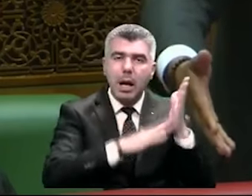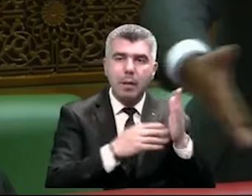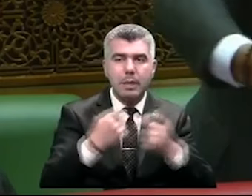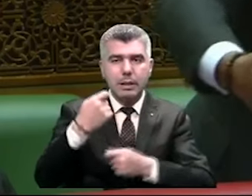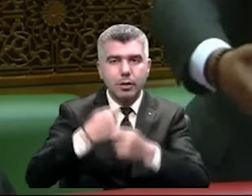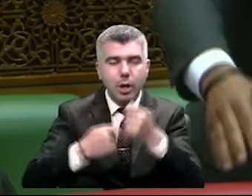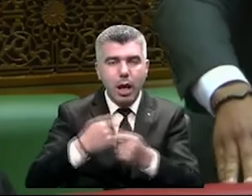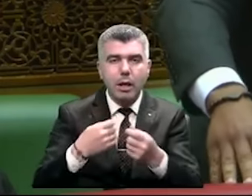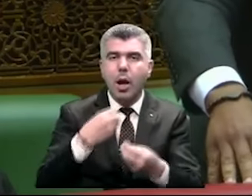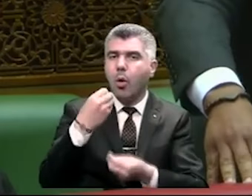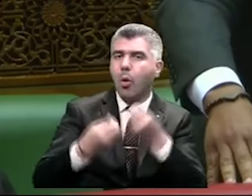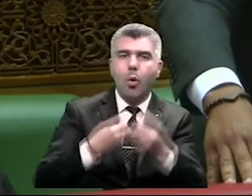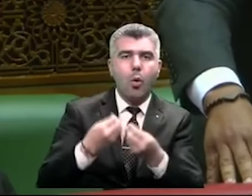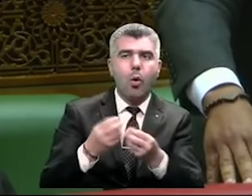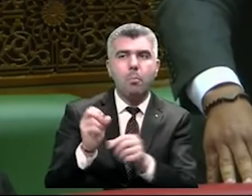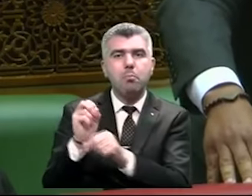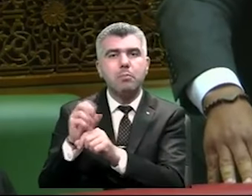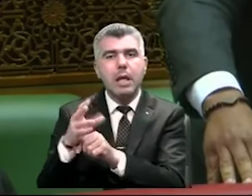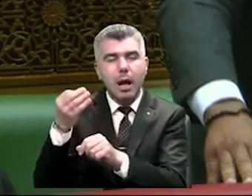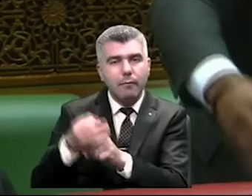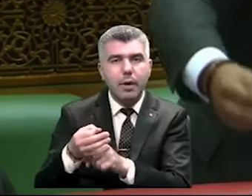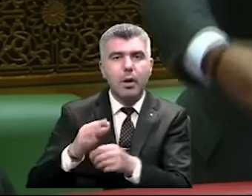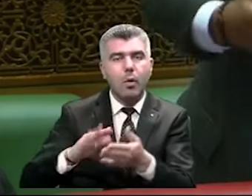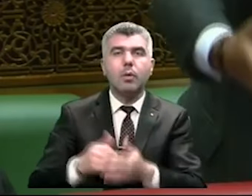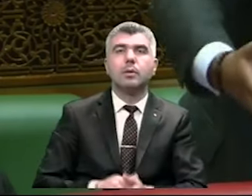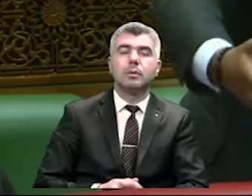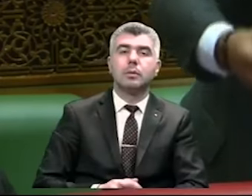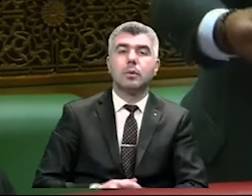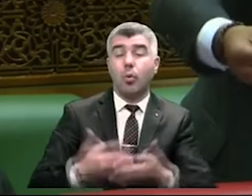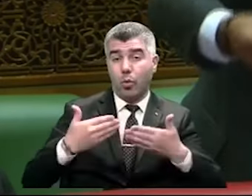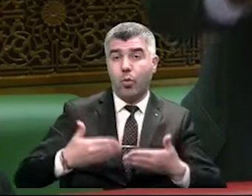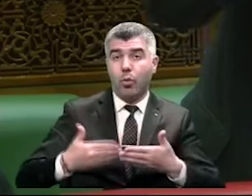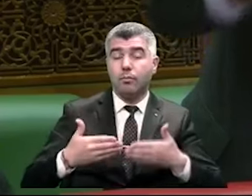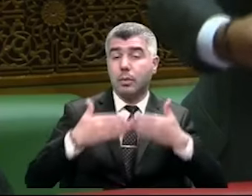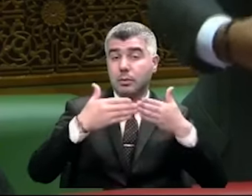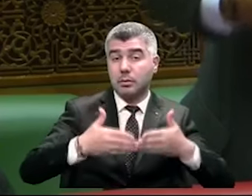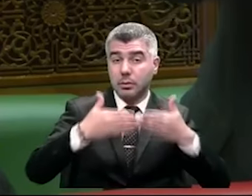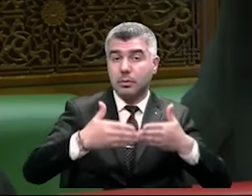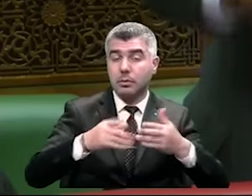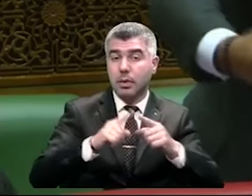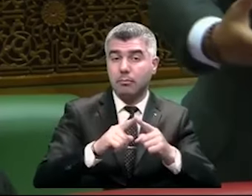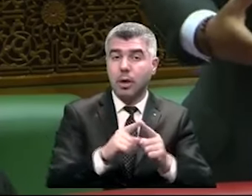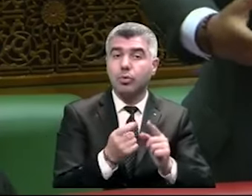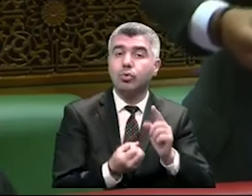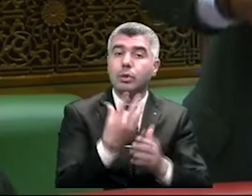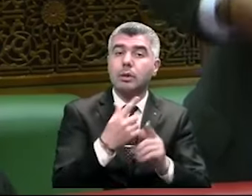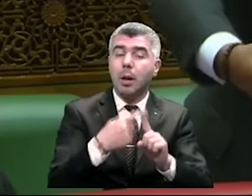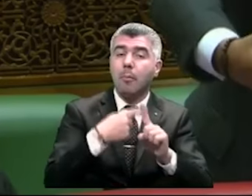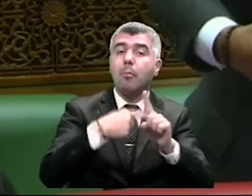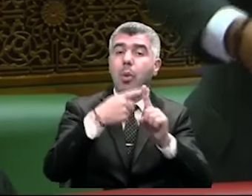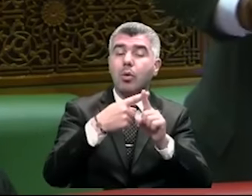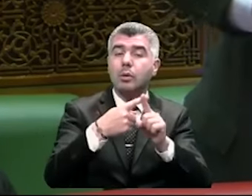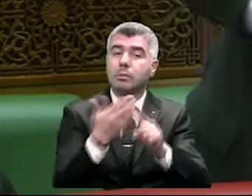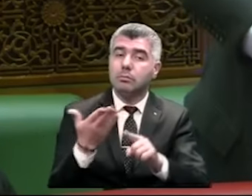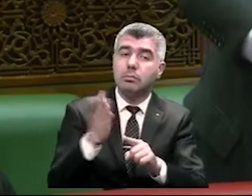او بواخر ديال الخدمات اللي من هذ البواخر ديال الجرف اليوم هذ البواخر اللي كتعبر ان بموانع ديال